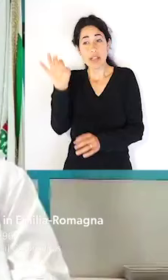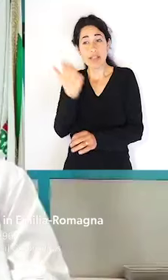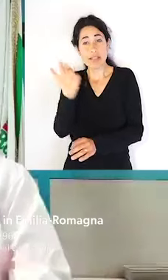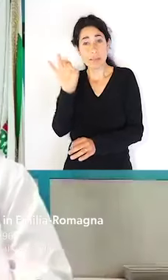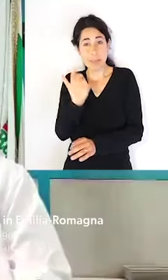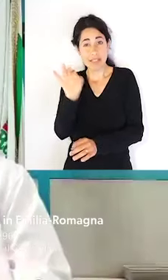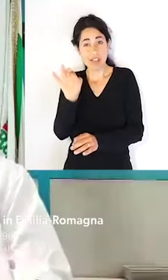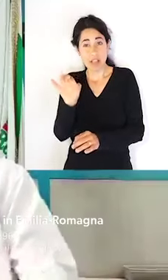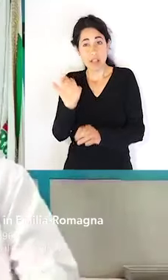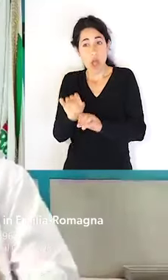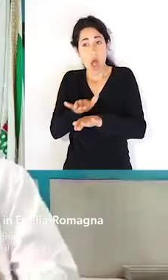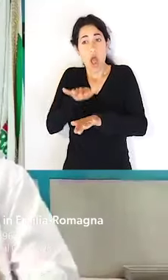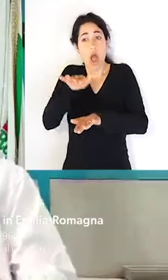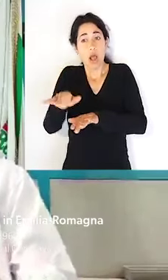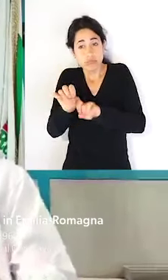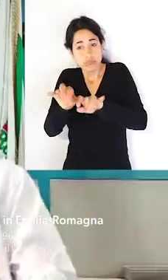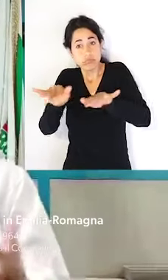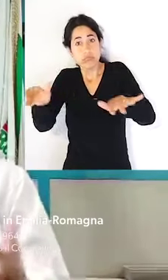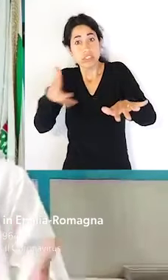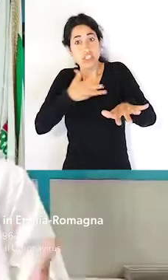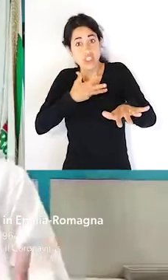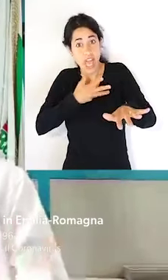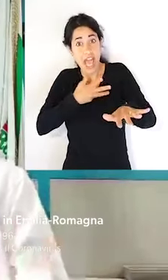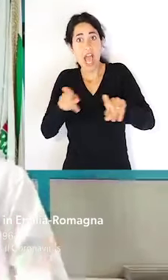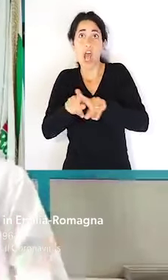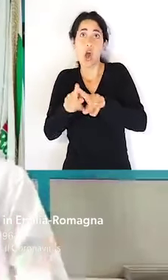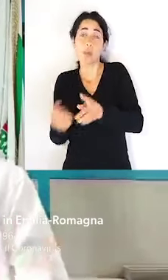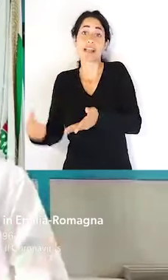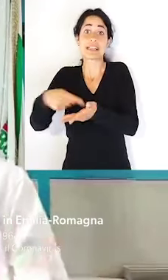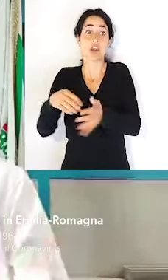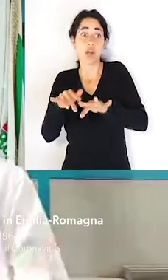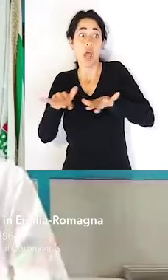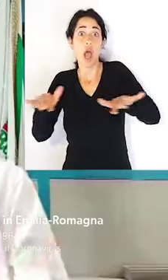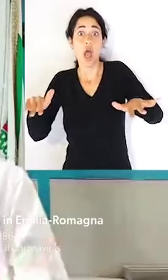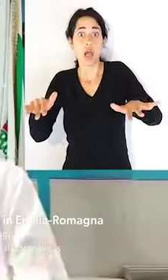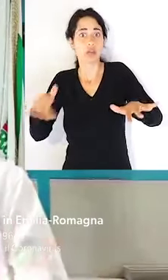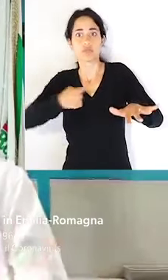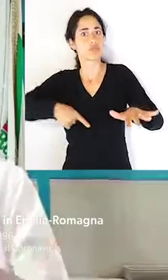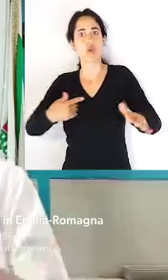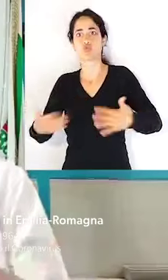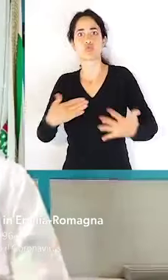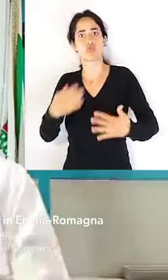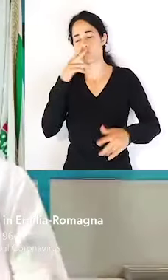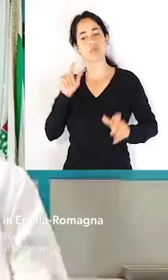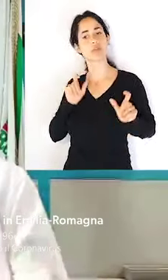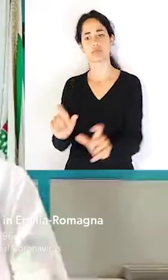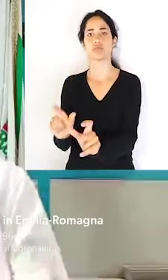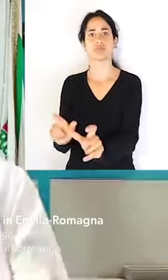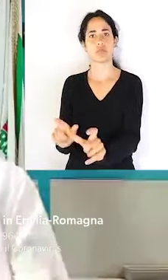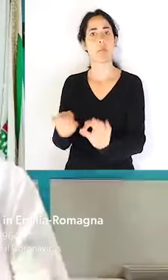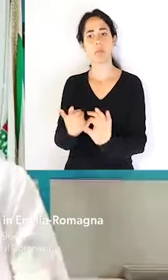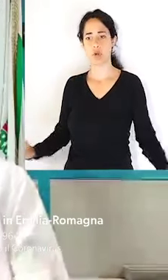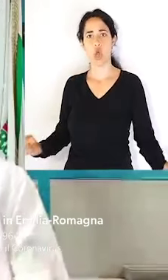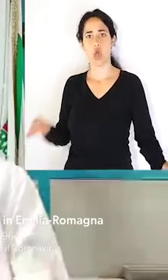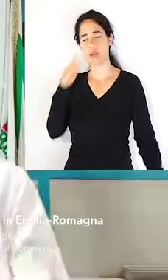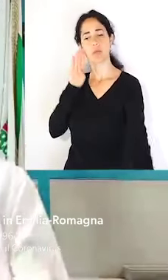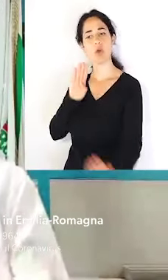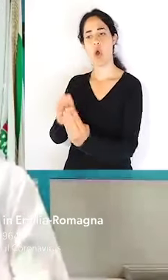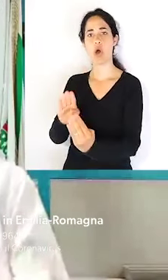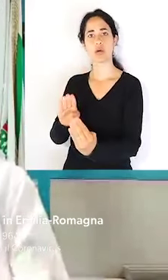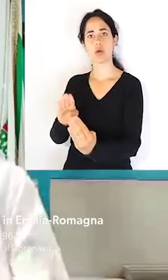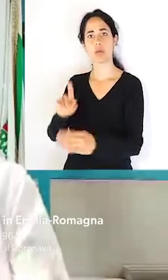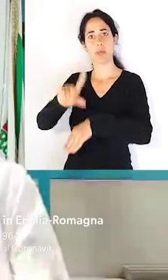passo epidemiologico e quindi un minimo di recrudescenza della malattia e dell'infezione, noi dobbiamo essere pronti,